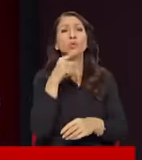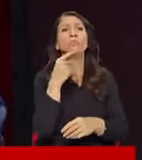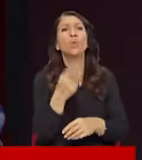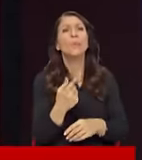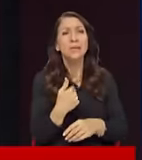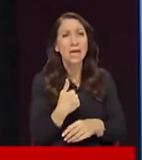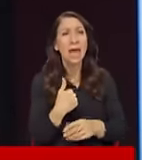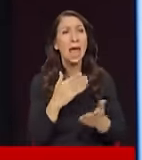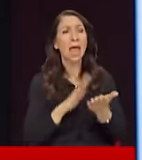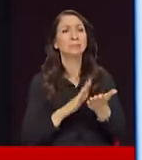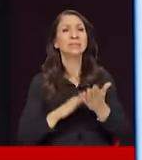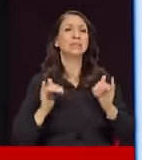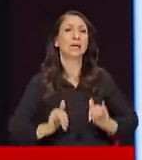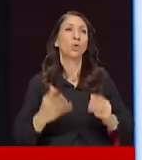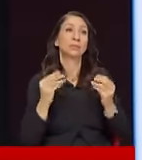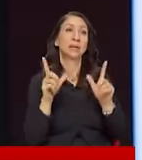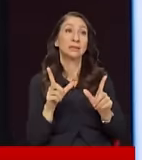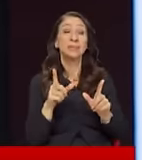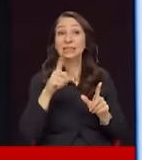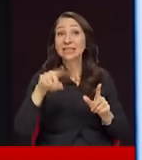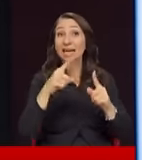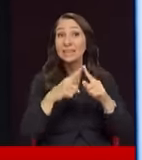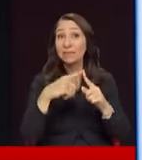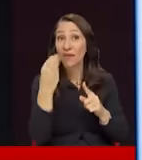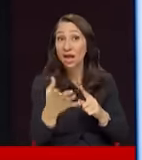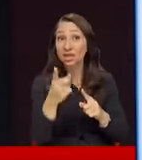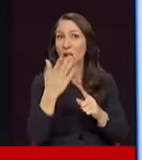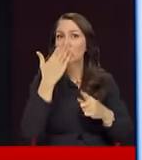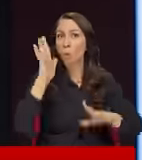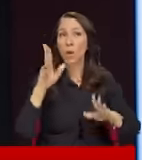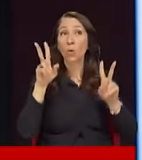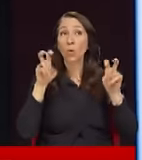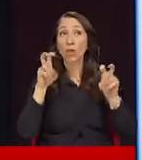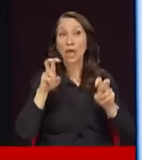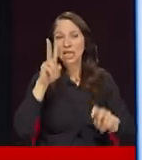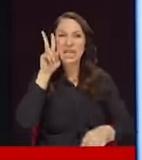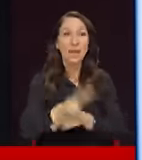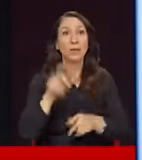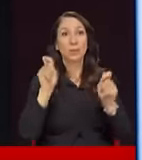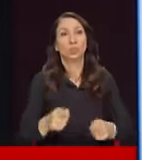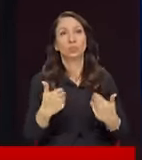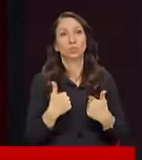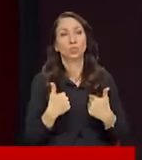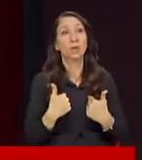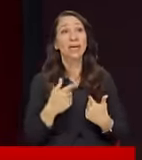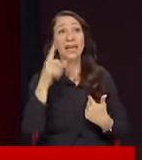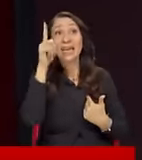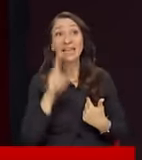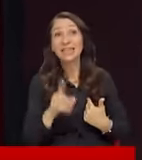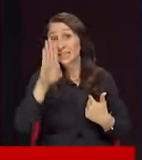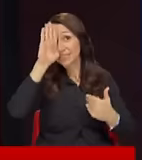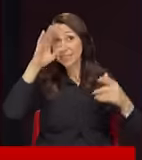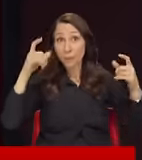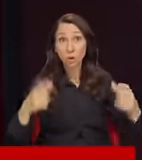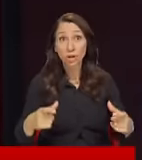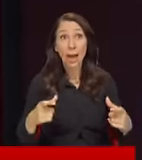ki elimiz rahat olmalı. Size hesap veren, size şeffaflık konusunda and içiyoruz. Zaten ilk kez